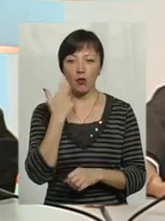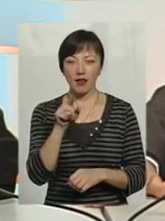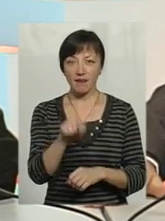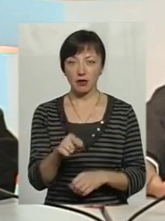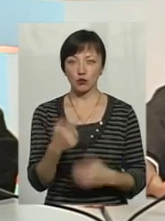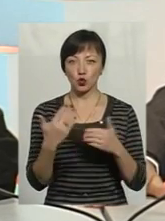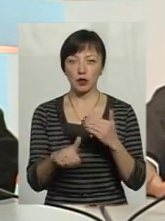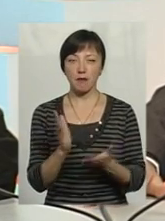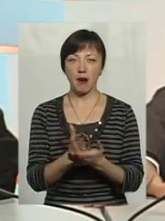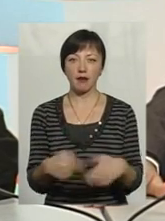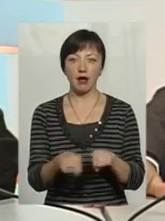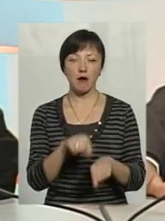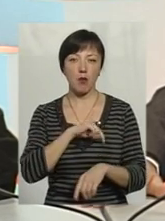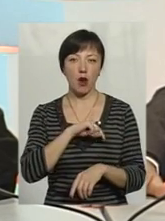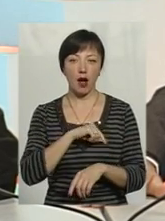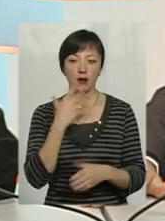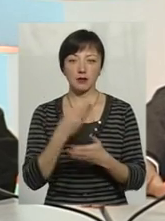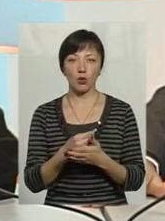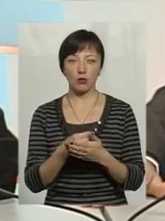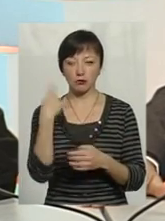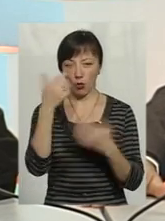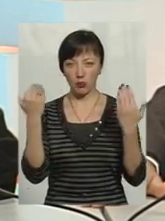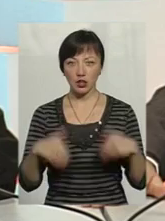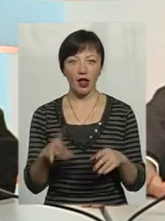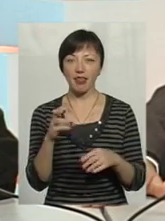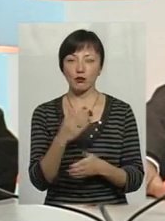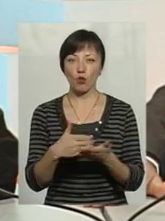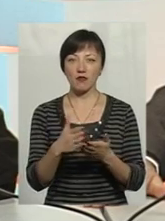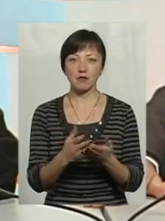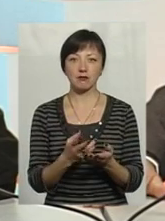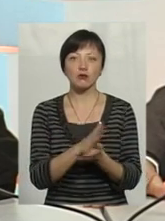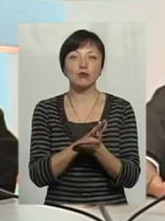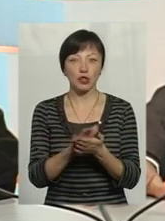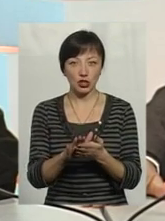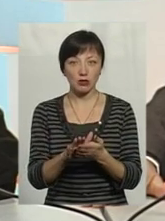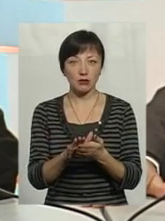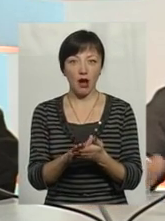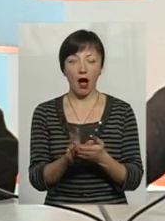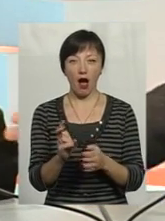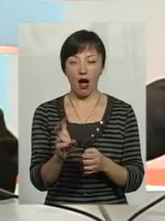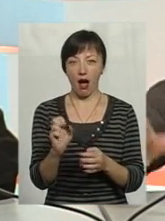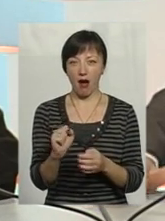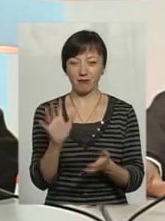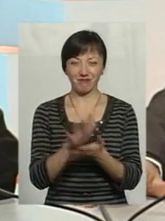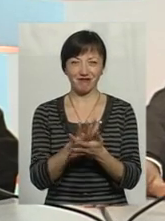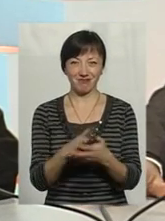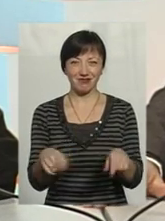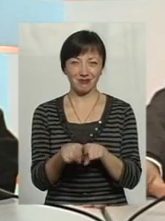має таке моральне своє обличчя не зовсім світле, Да, а затьмарений ось такими